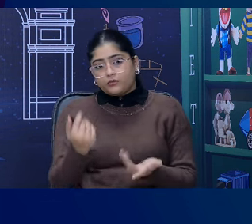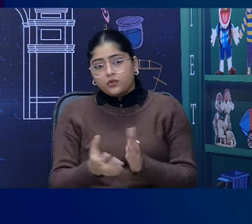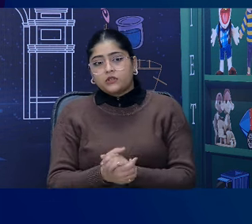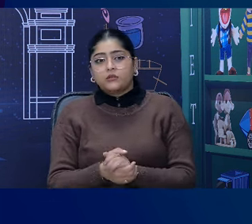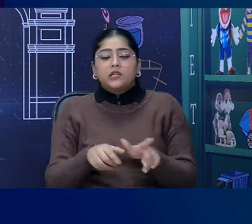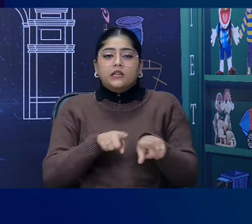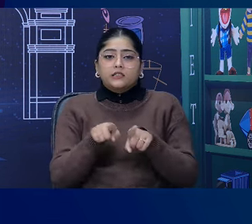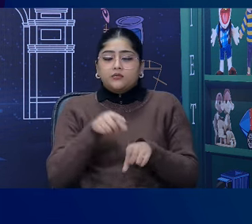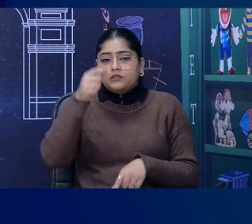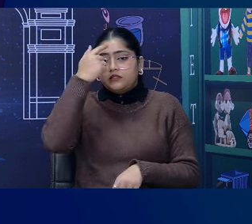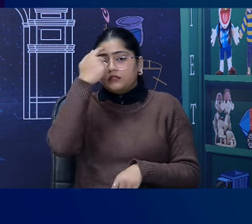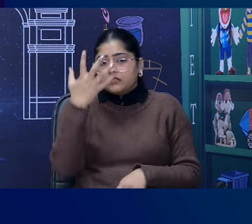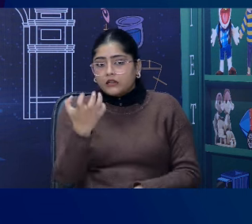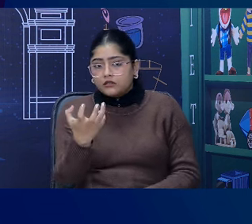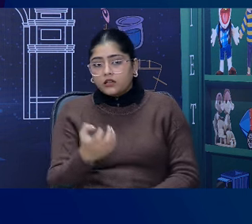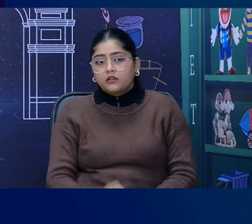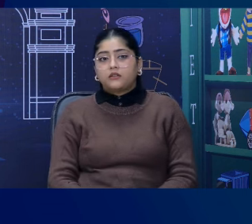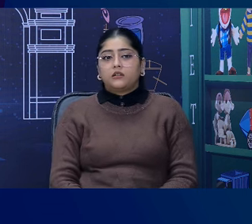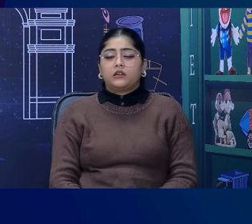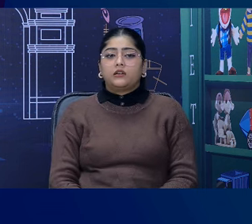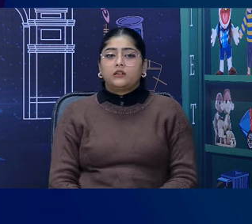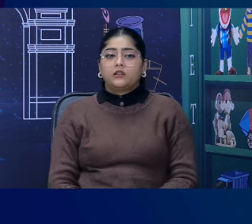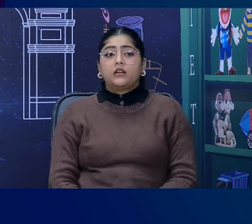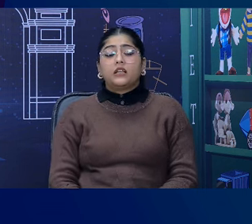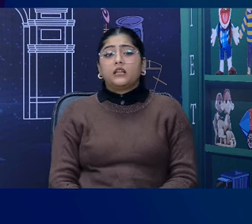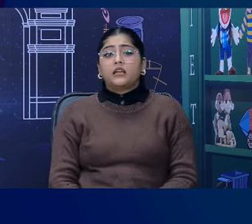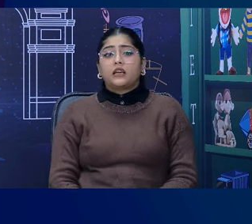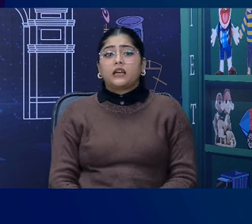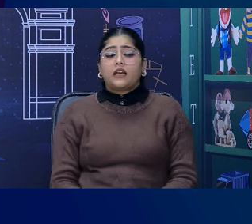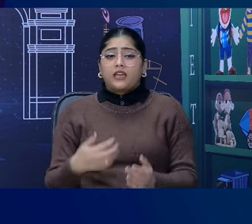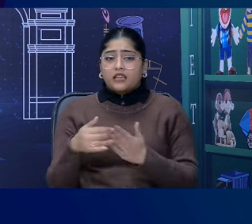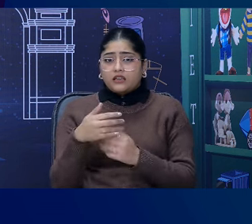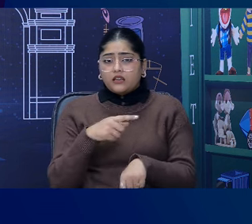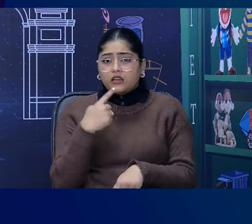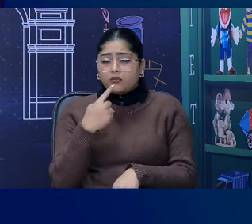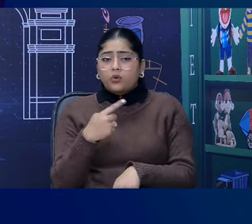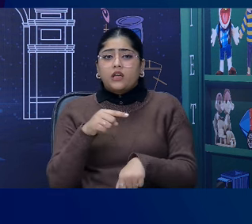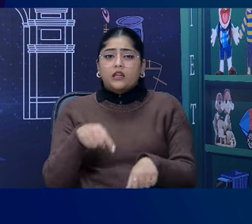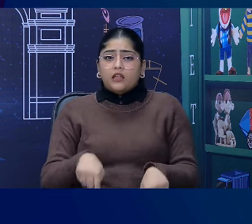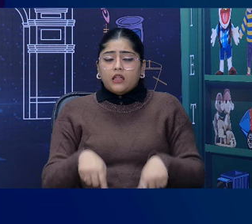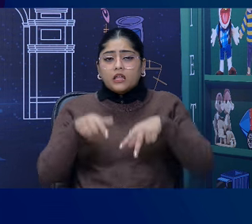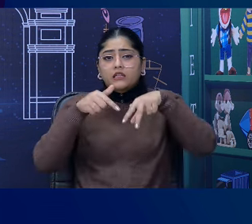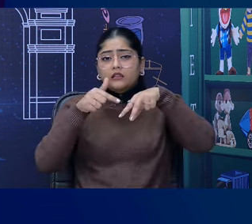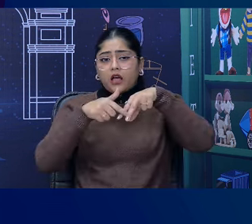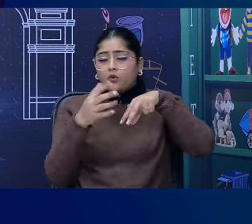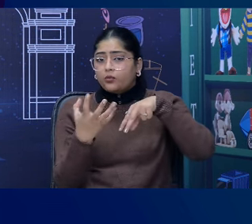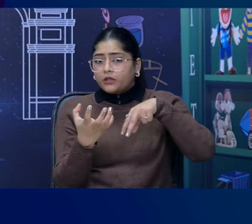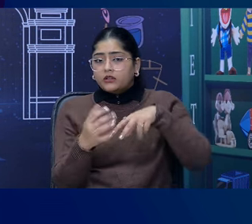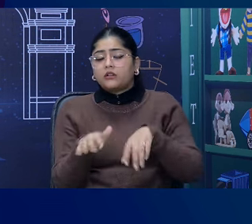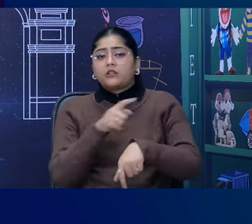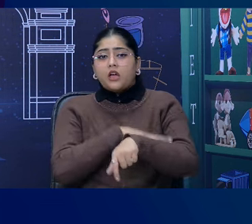रह रहा है वो भी एक फिजिकल सिमट सम है एक्स एंड पेंस वो कभी बोलते हैं हमारे टांगों में दर्द है कभी हाथ में दर्द